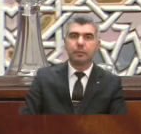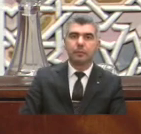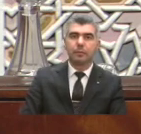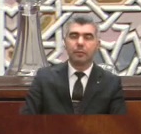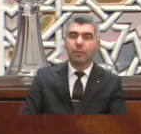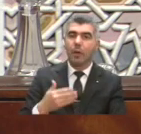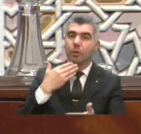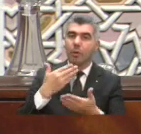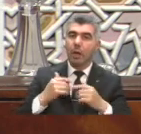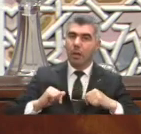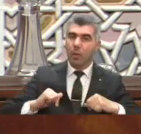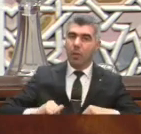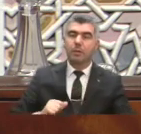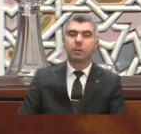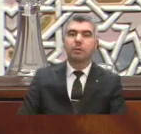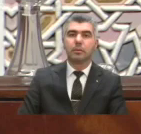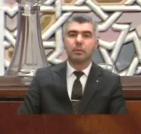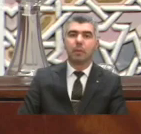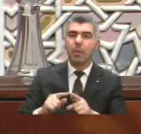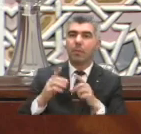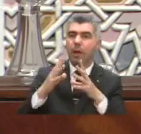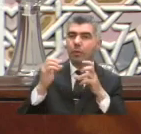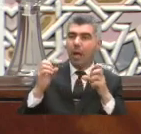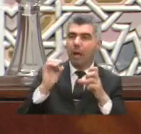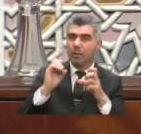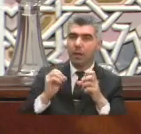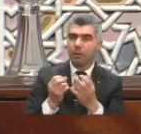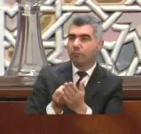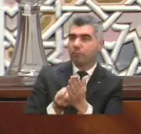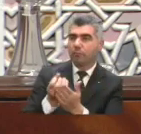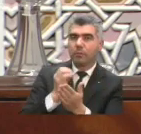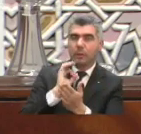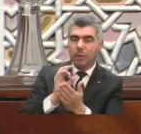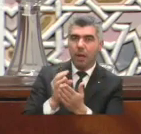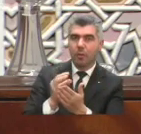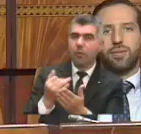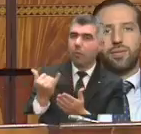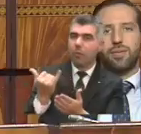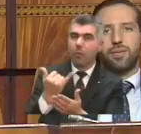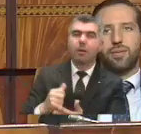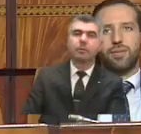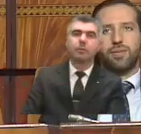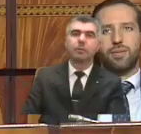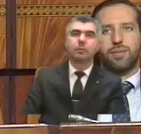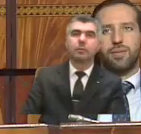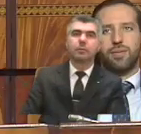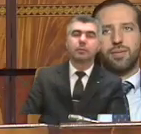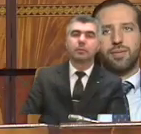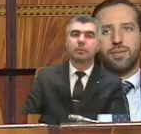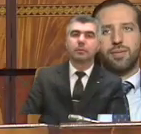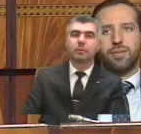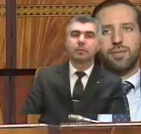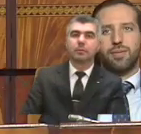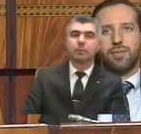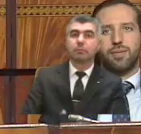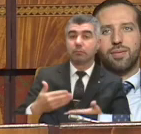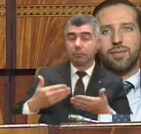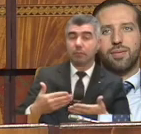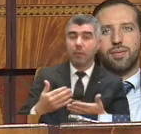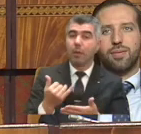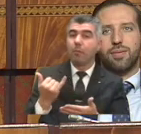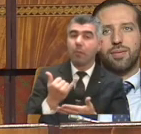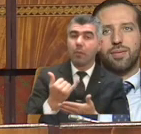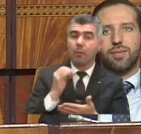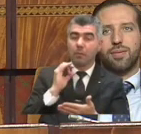شكرا سيدة الوزيرة على التفاعل ديالكم وعلى هذه المعطيات الهامة. وإننا إذ نتمن عاليا